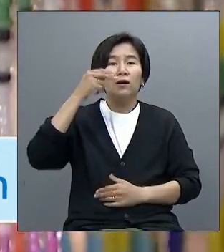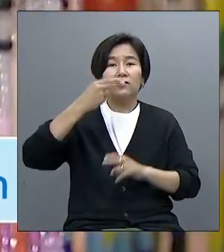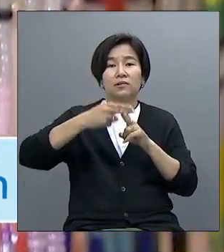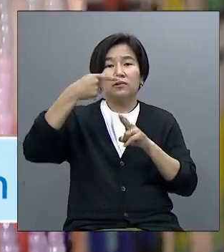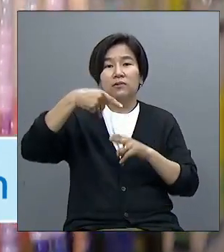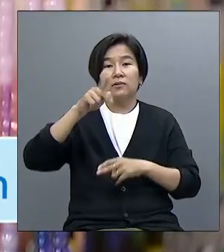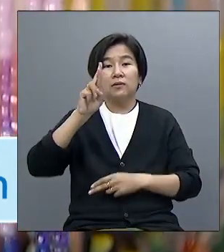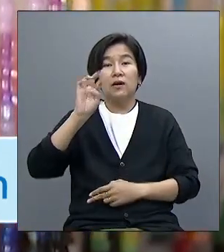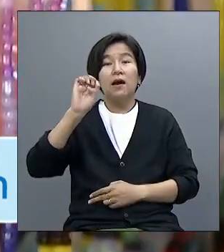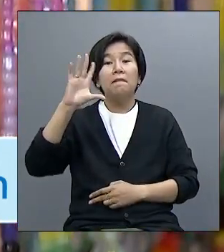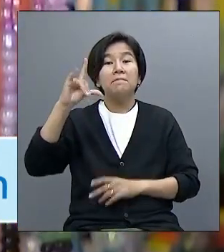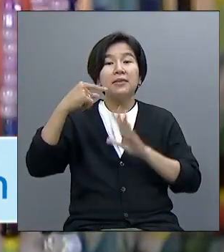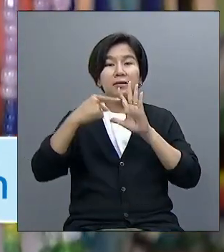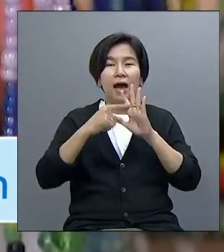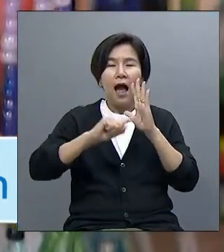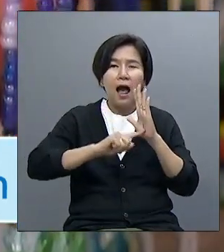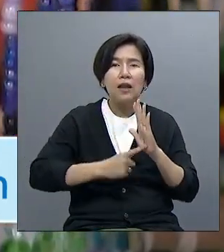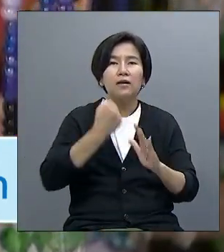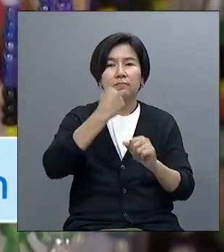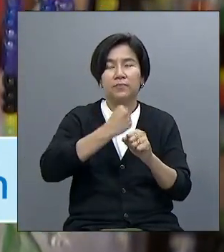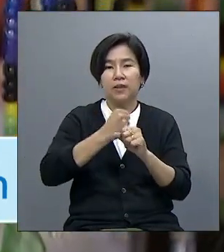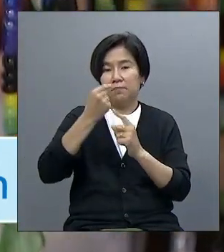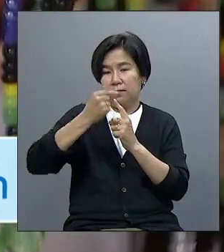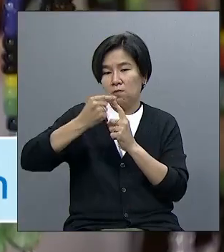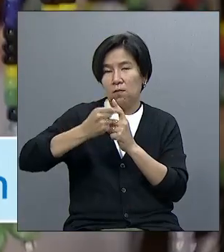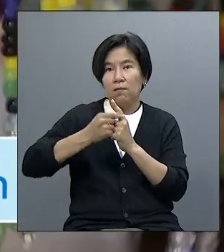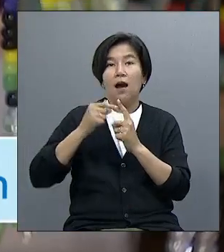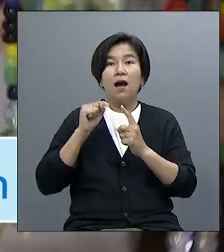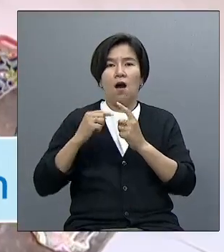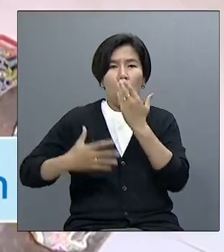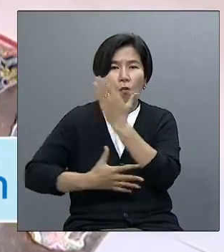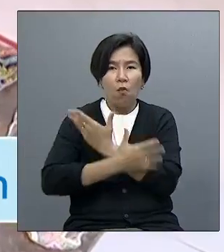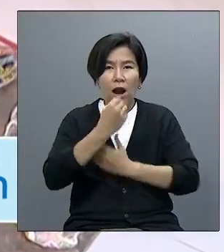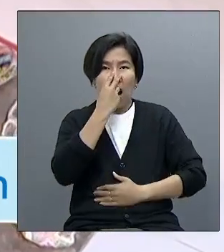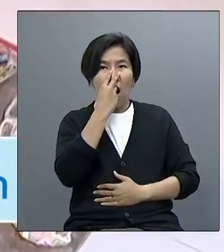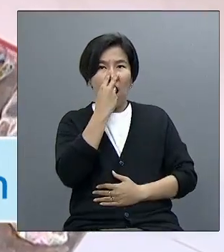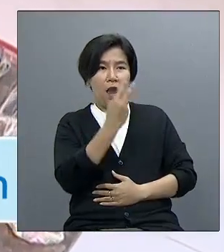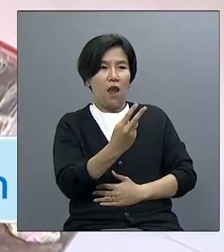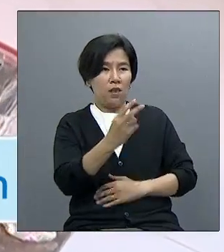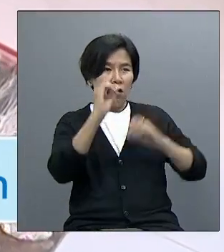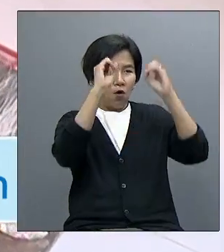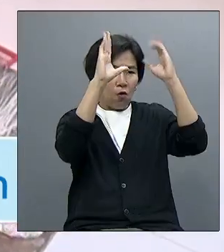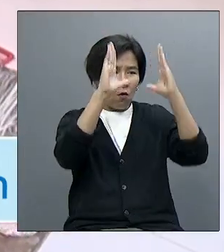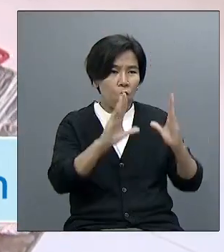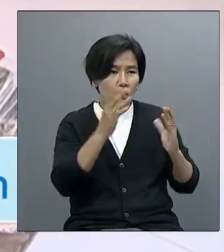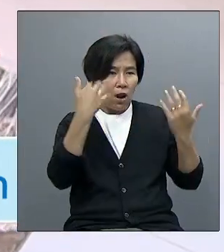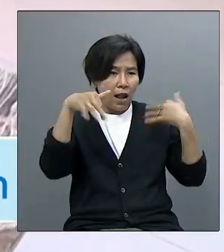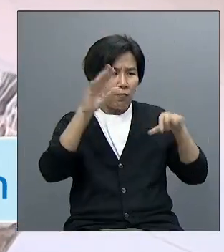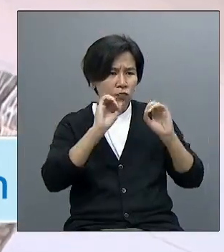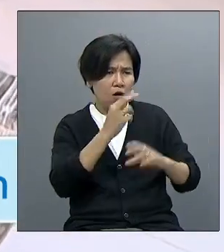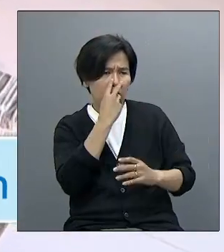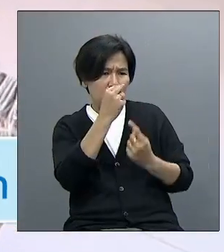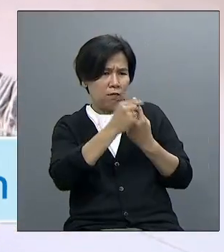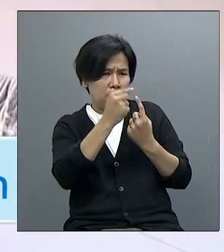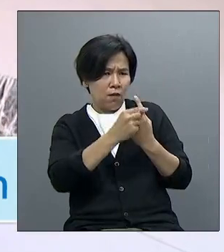ต้นของการมาเป็นช่างร้อยลูกปัดมโนราเกิดจากการที่ตัวเองได้มีโอกาสไปเห็นอาจารย์ที่สอนรำมโนรากำลังร้อยลูกปัดอยู่ครับด้วย